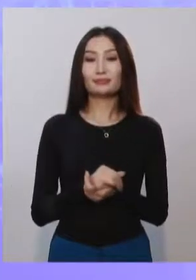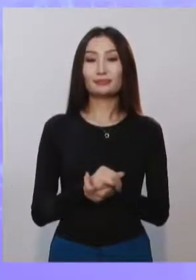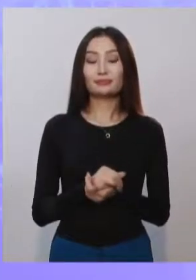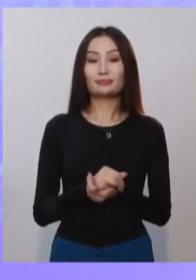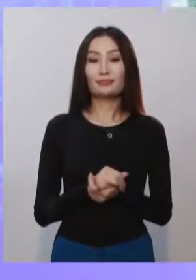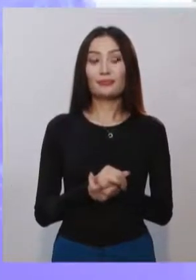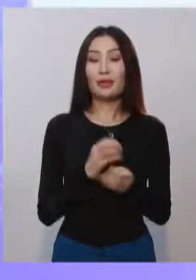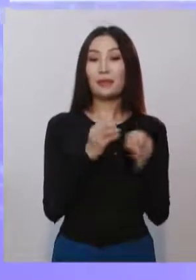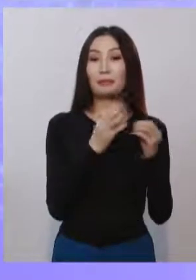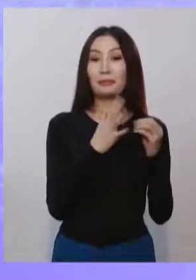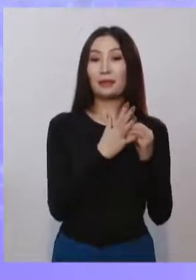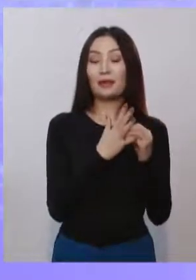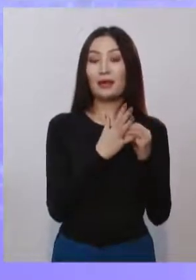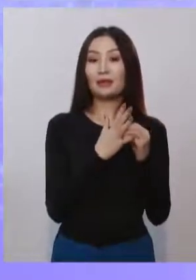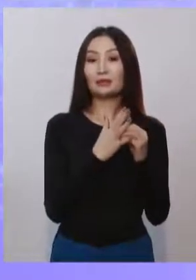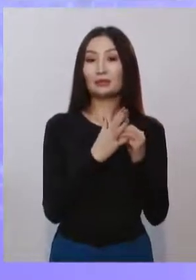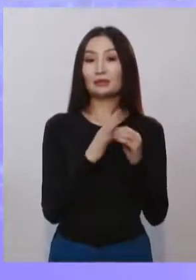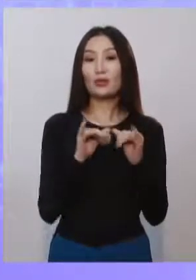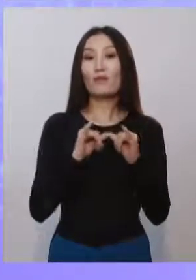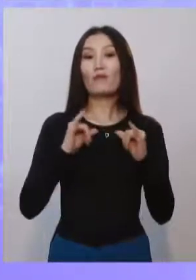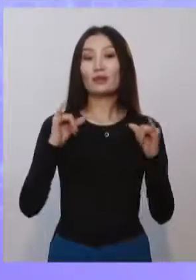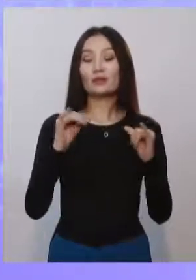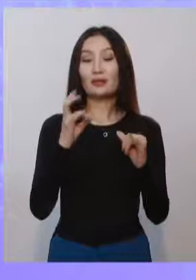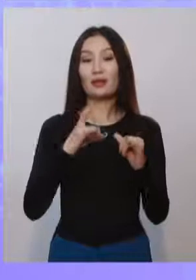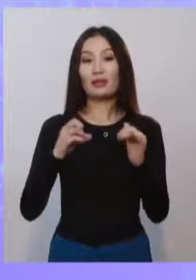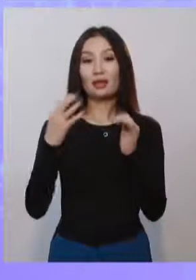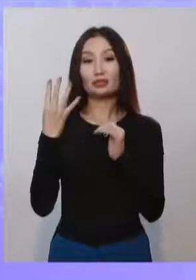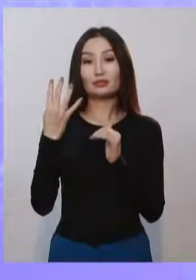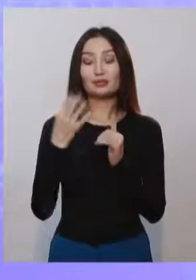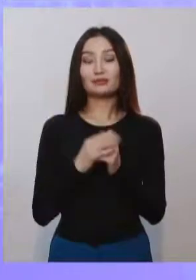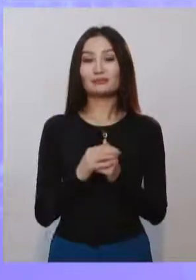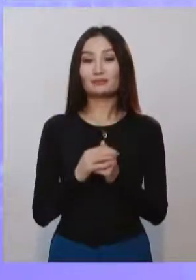3015 увеличить на